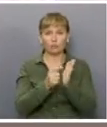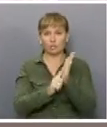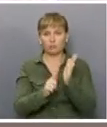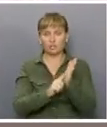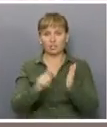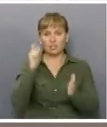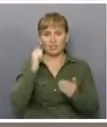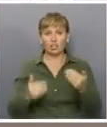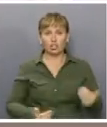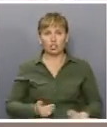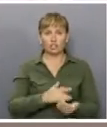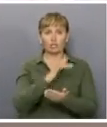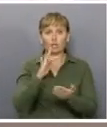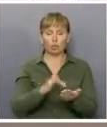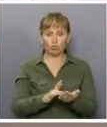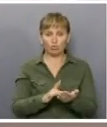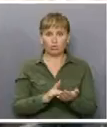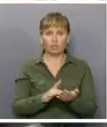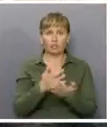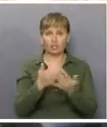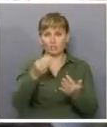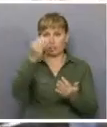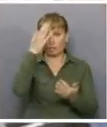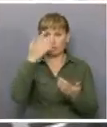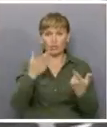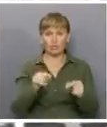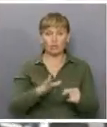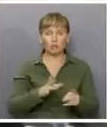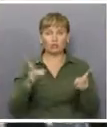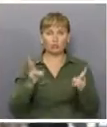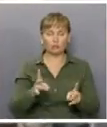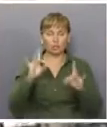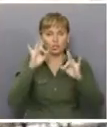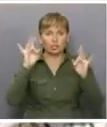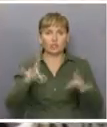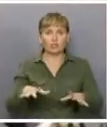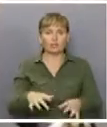лет. Жители города Сагамихары, где произошел инцидент, шокированы.